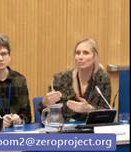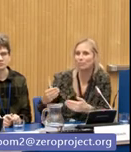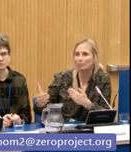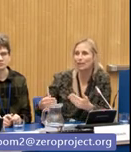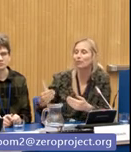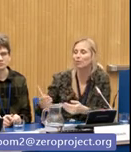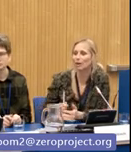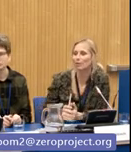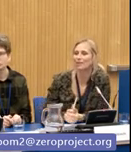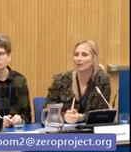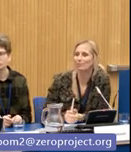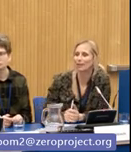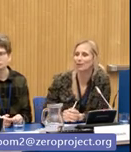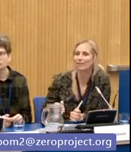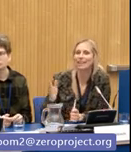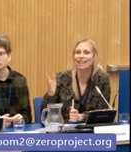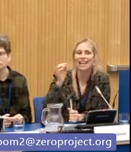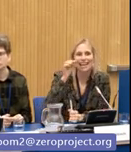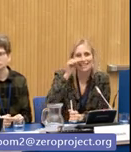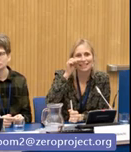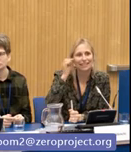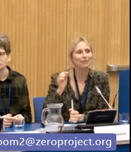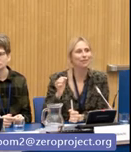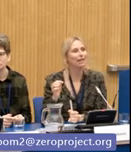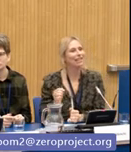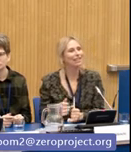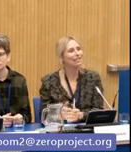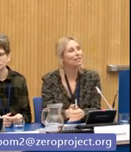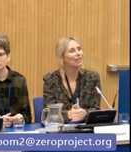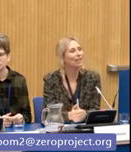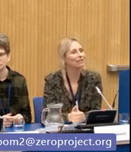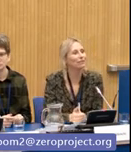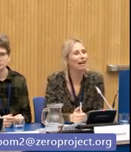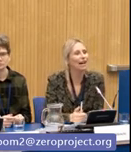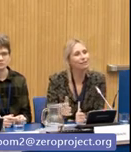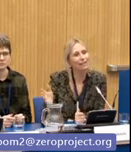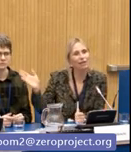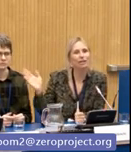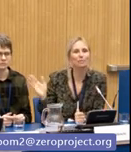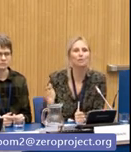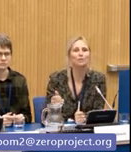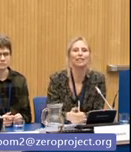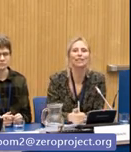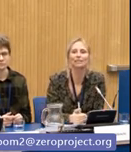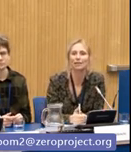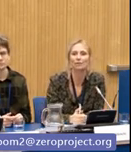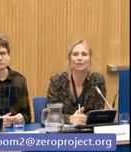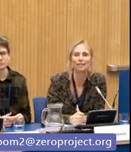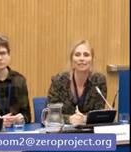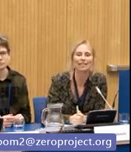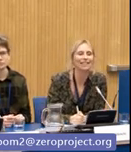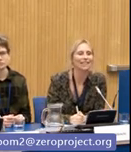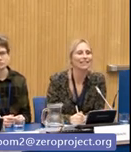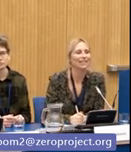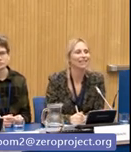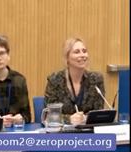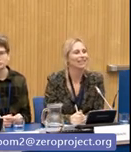über Begriffe überhaupt ins Gespräch kommt. Herzlichen Dank für den Beitrag. Gibt es weitere Fragen, vielleicht auch an die Bildungsfachkräfte, die hier vorne